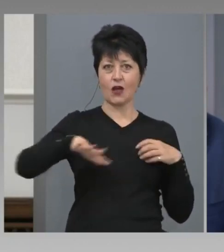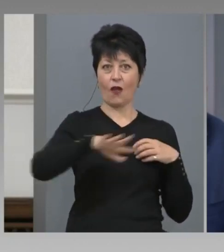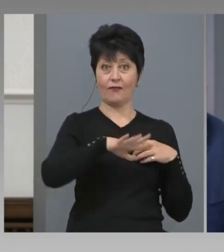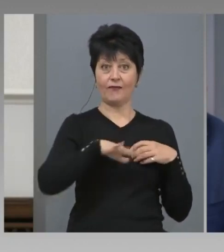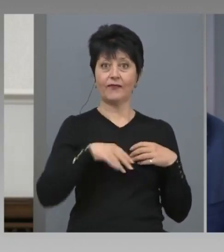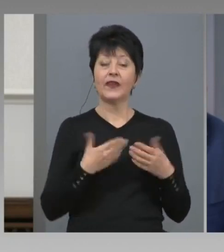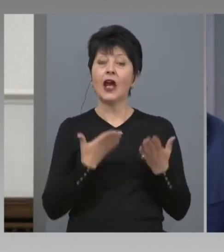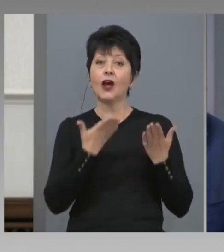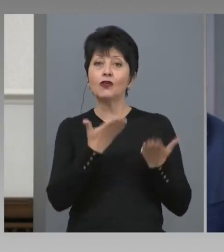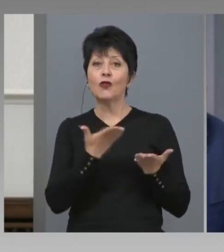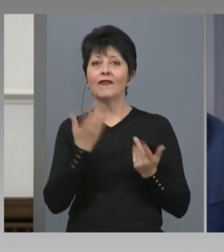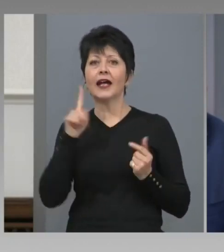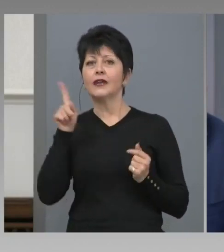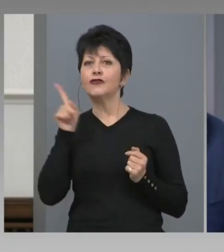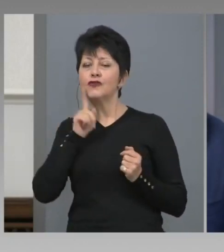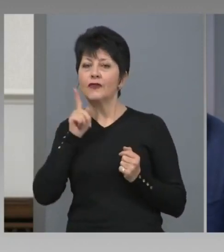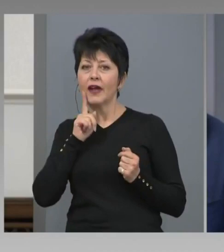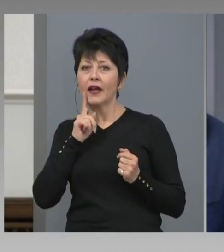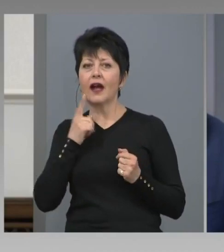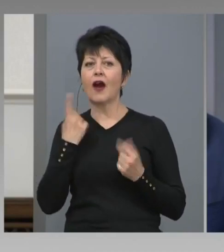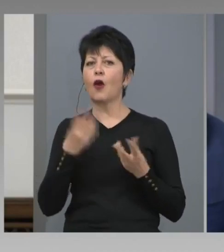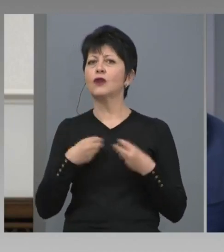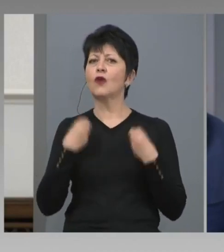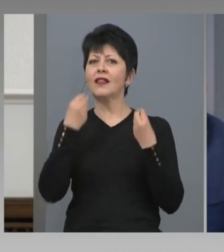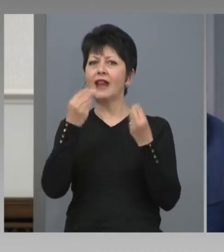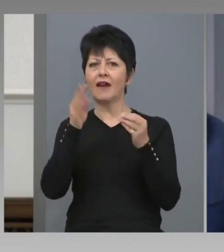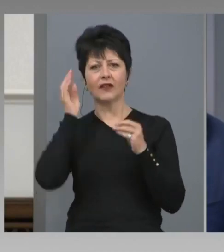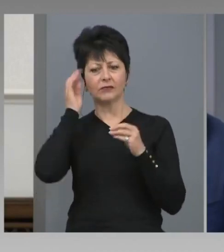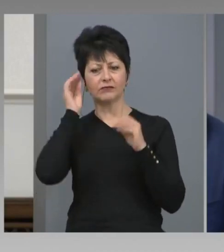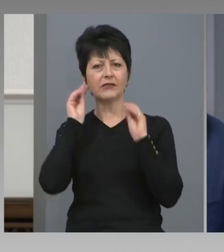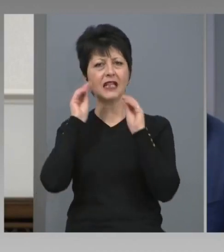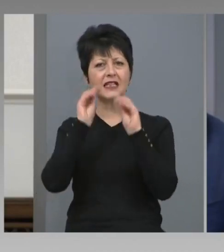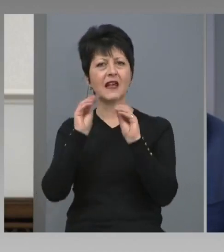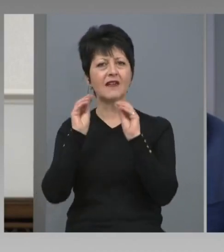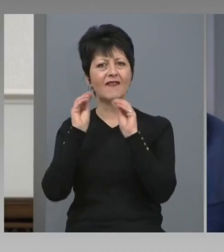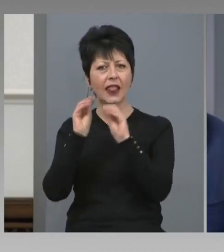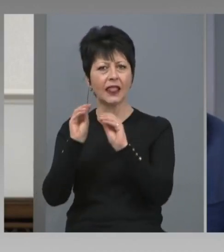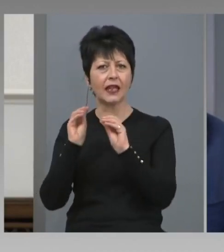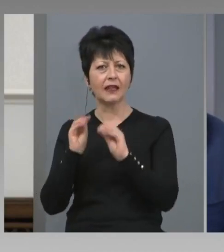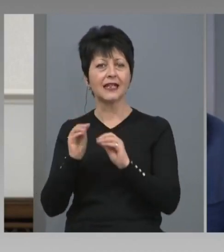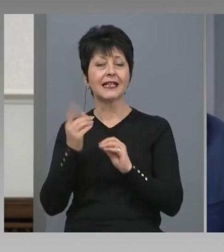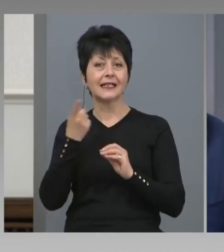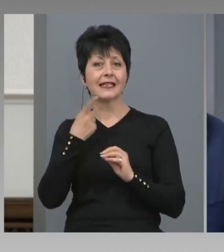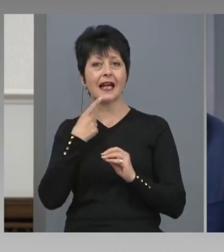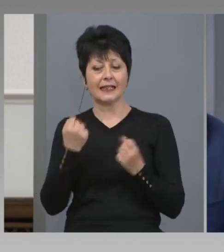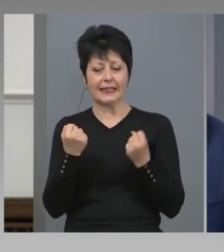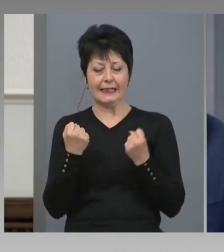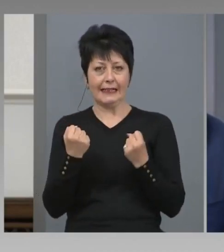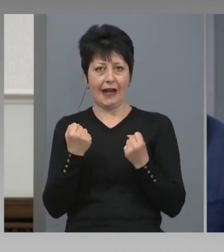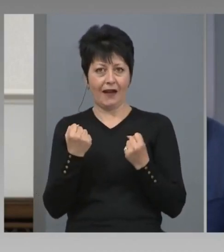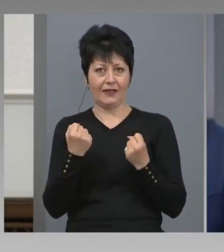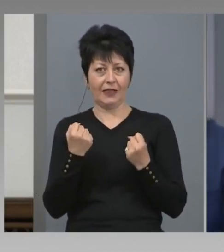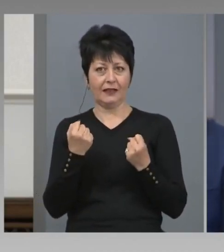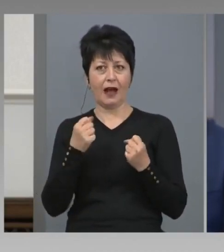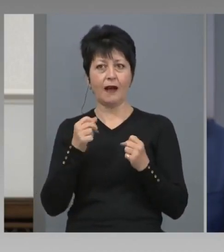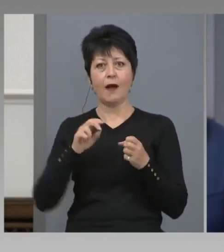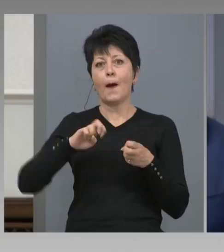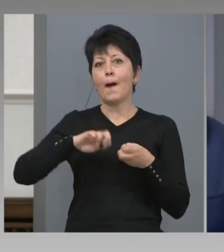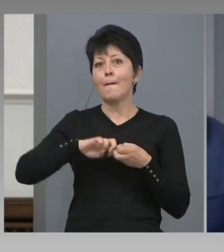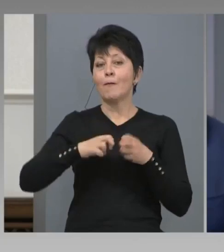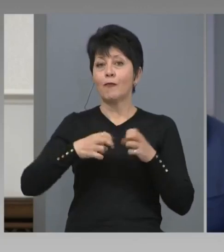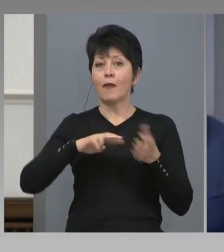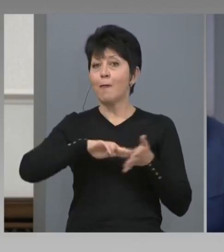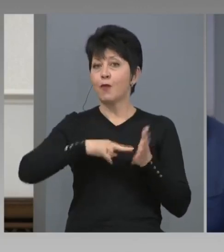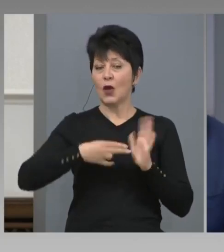на който дава съветите за здравната политика по отношение имунизации